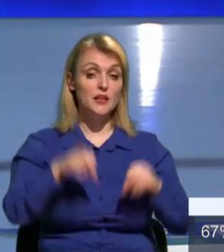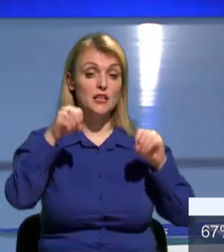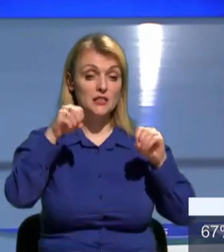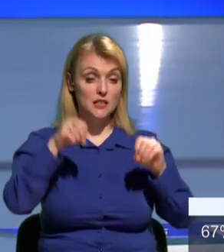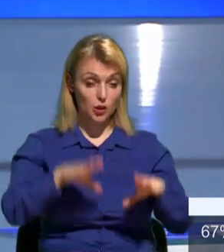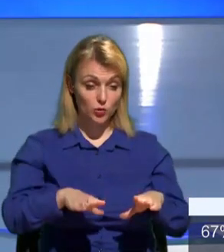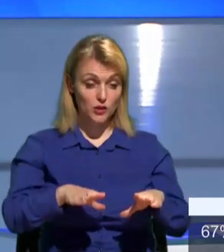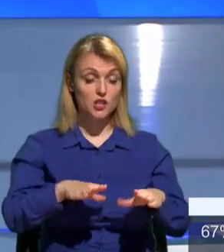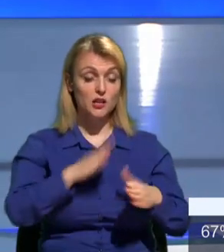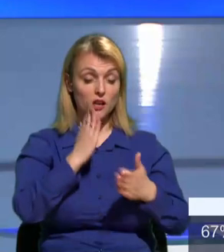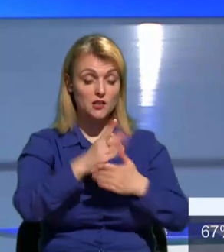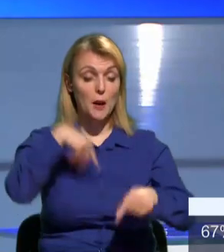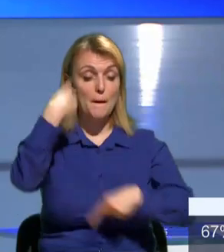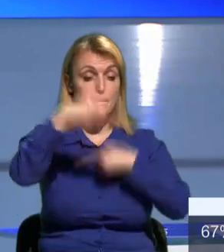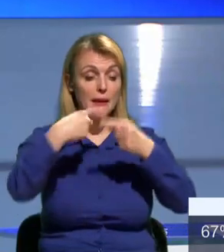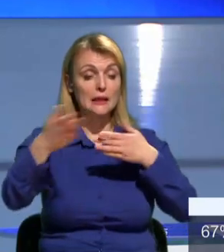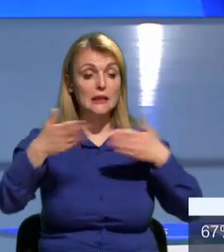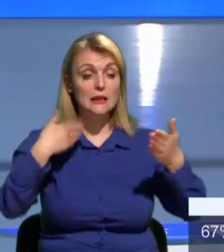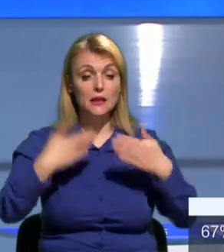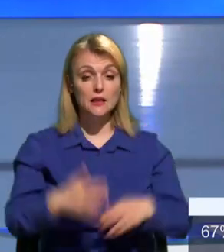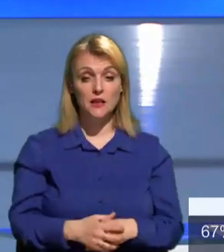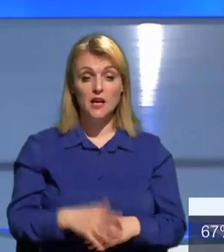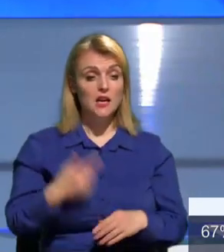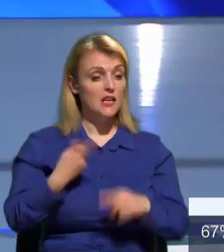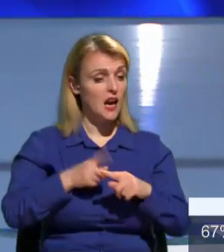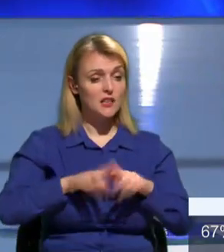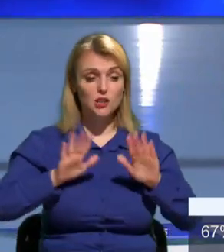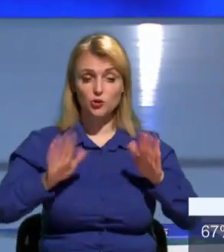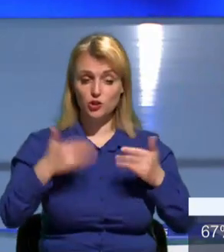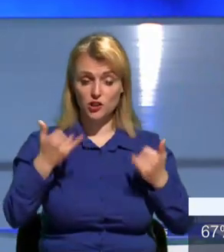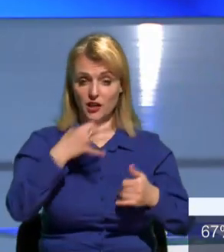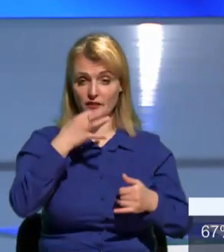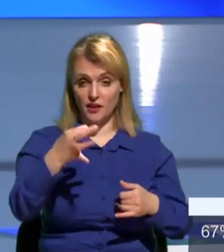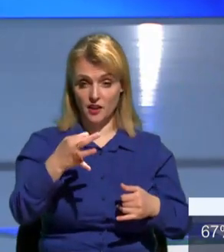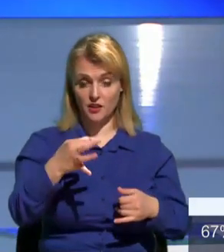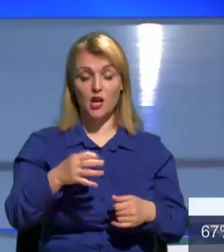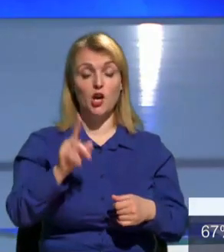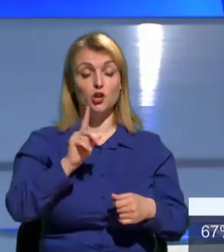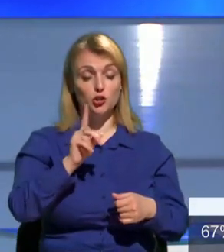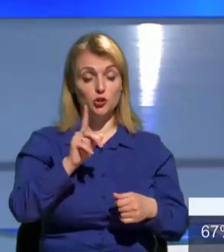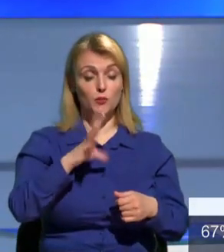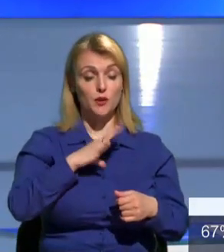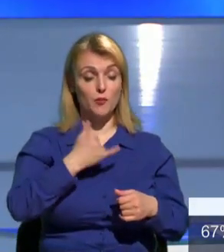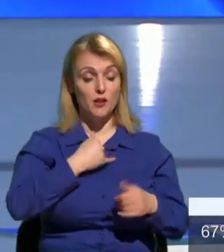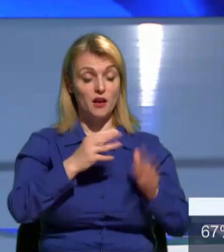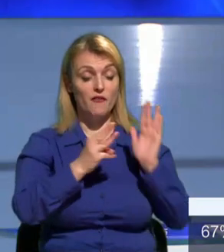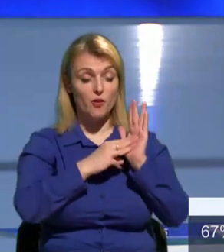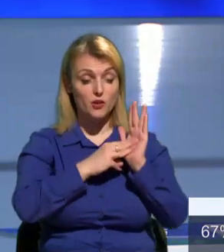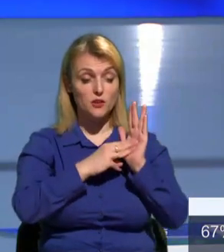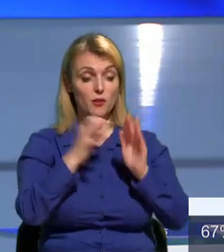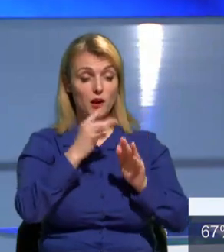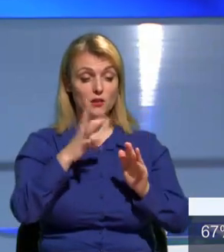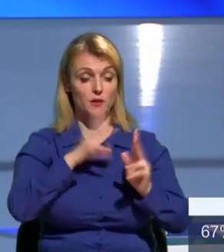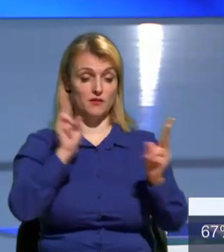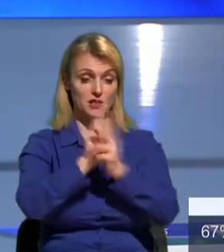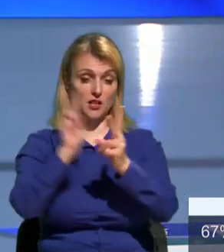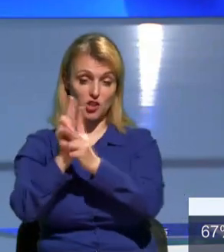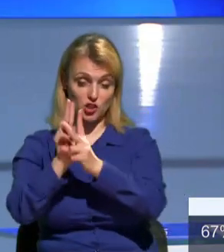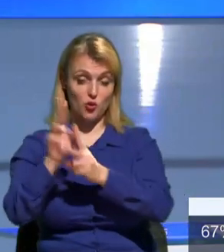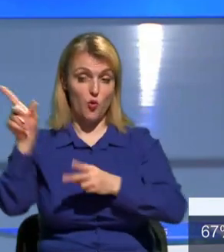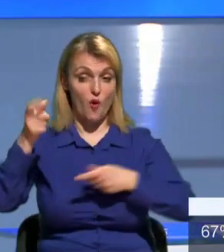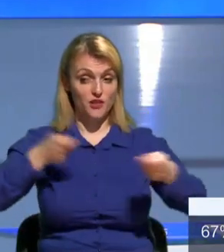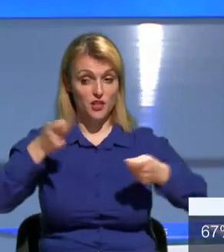prin dialog. Eu nu întâmplător am spus că am avut 8 întrevederi cu liderul din Transnistria. Nu este simplu, dar nimic nu este